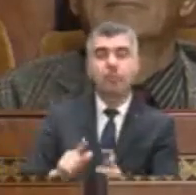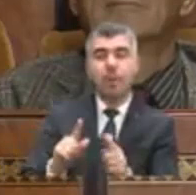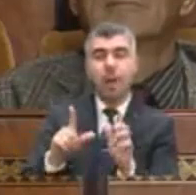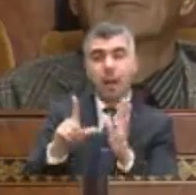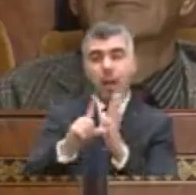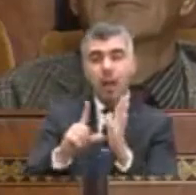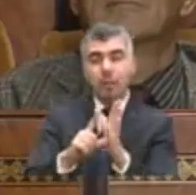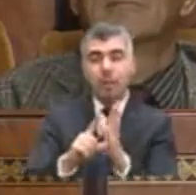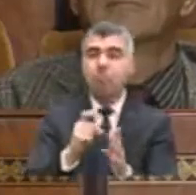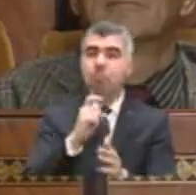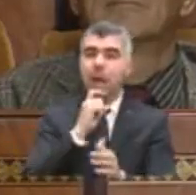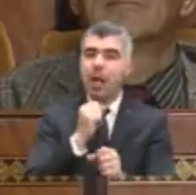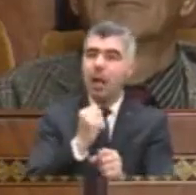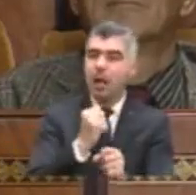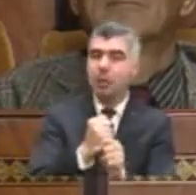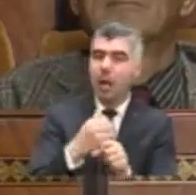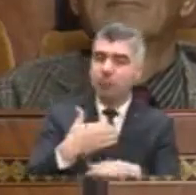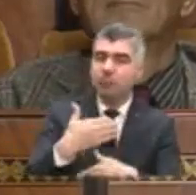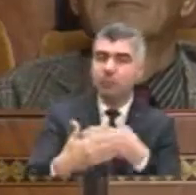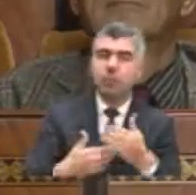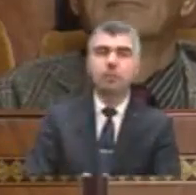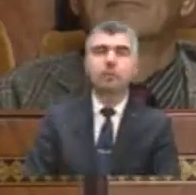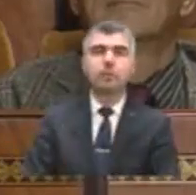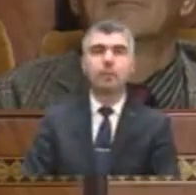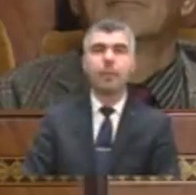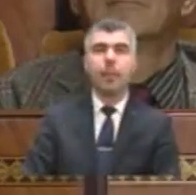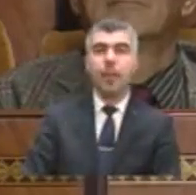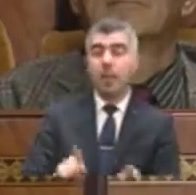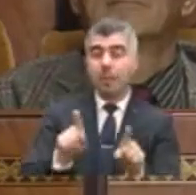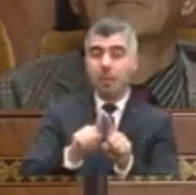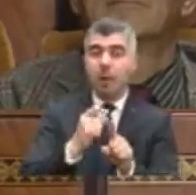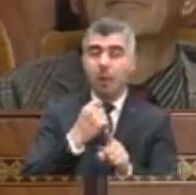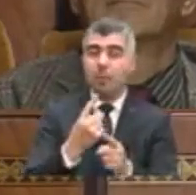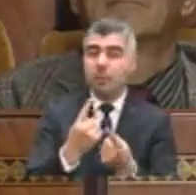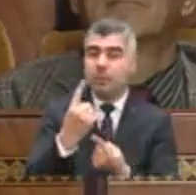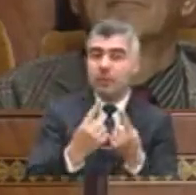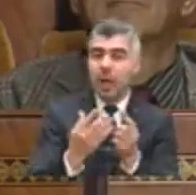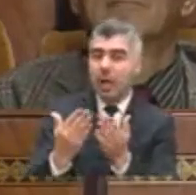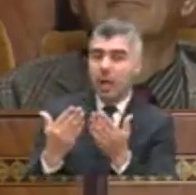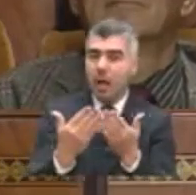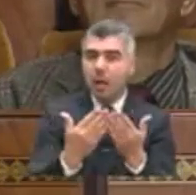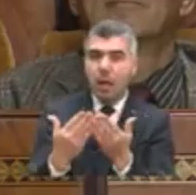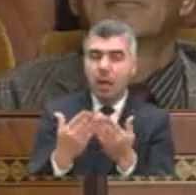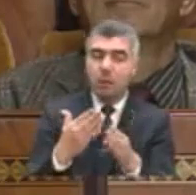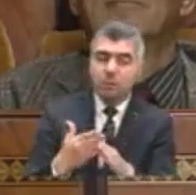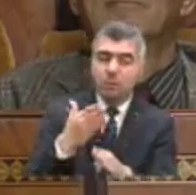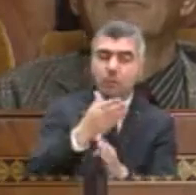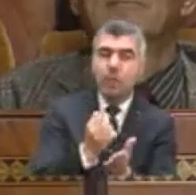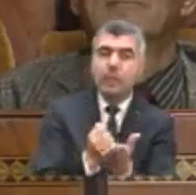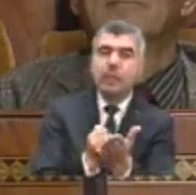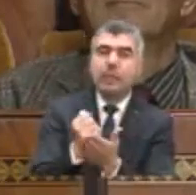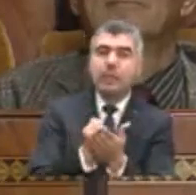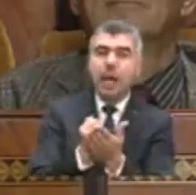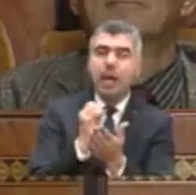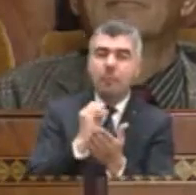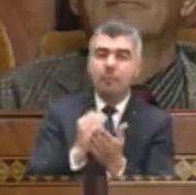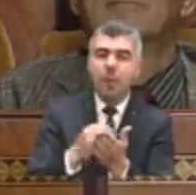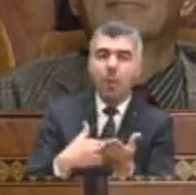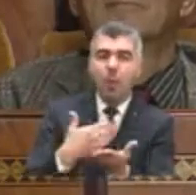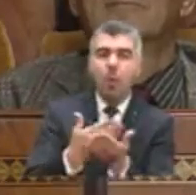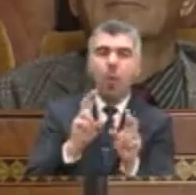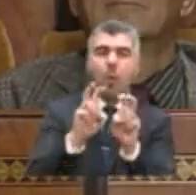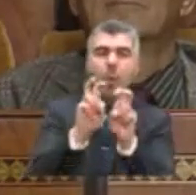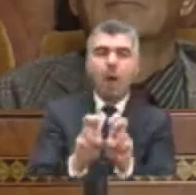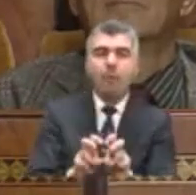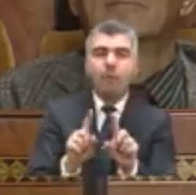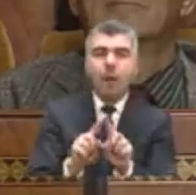الاساسي مازال خدامين به. سيد الوزير، عيب وعار واحد قرا حتى عيا وكيتسنى يدفع لمباراه التعليم ويلقى راسو محاصر